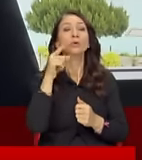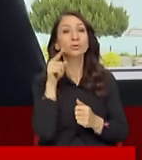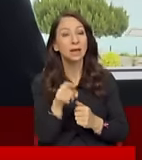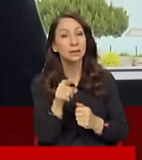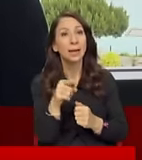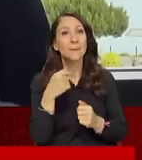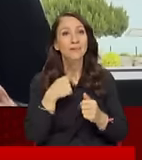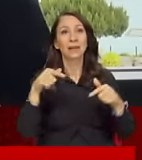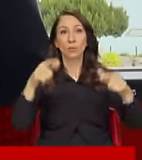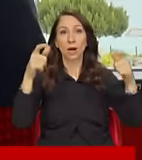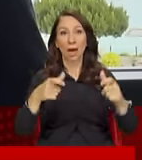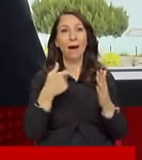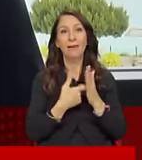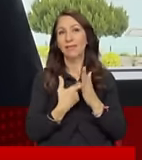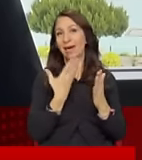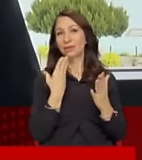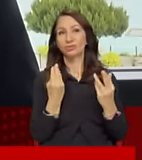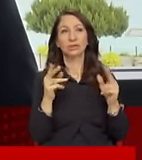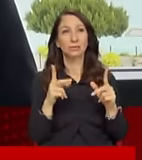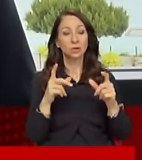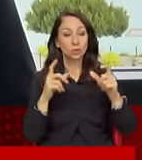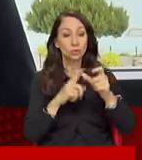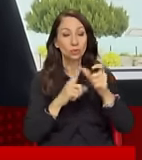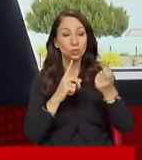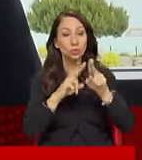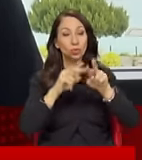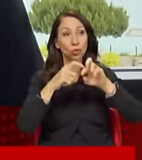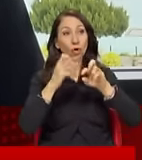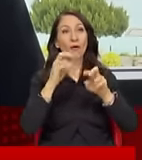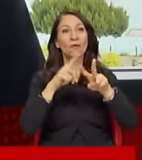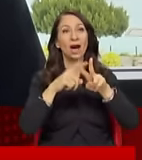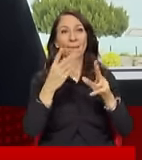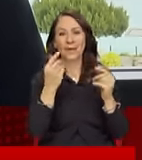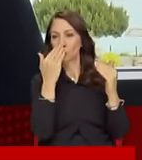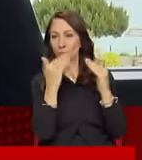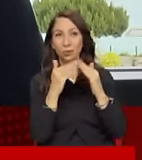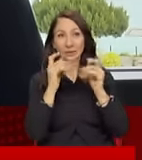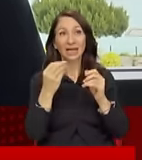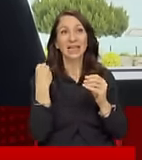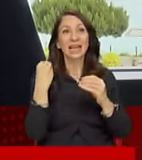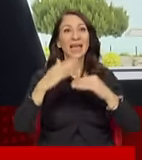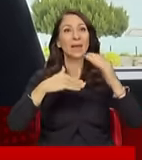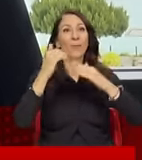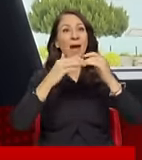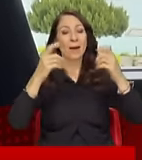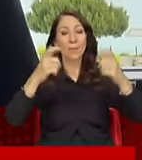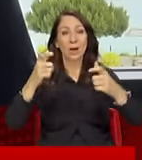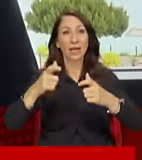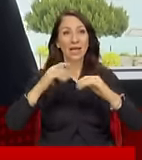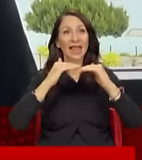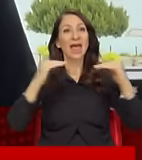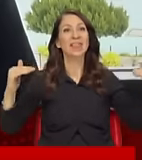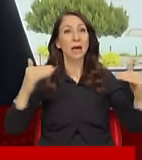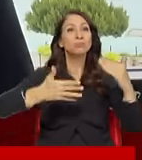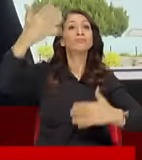ötürü biz de burayı adına yakıştığı gibi Çukurova'yı bir kent haline getireceğiz. Genelde yeni imara açacağımız bölgeleri yatay